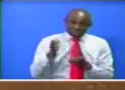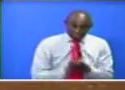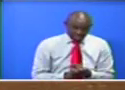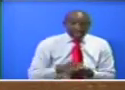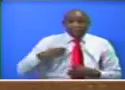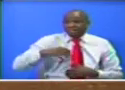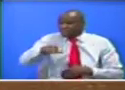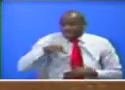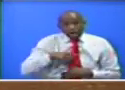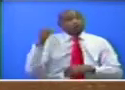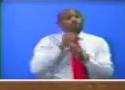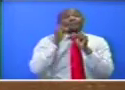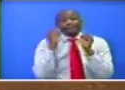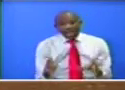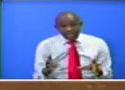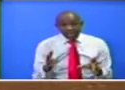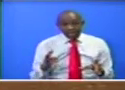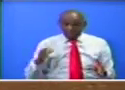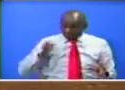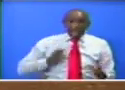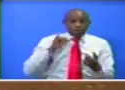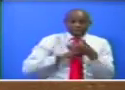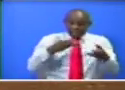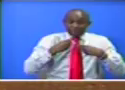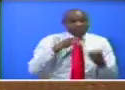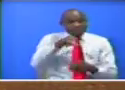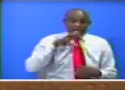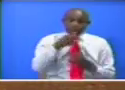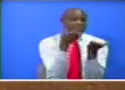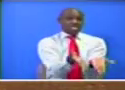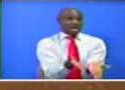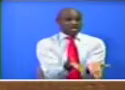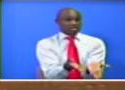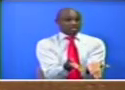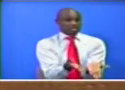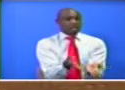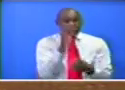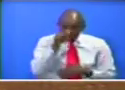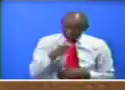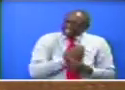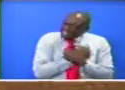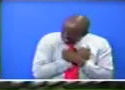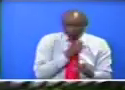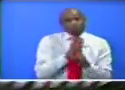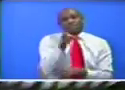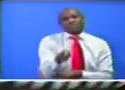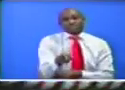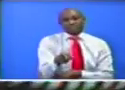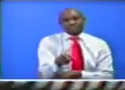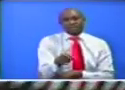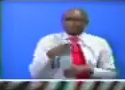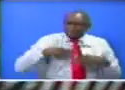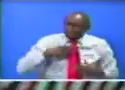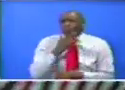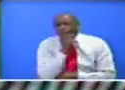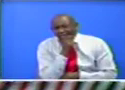ya kuenda kibarua. Uwa mama ananipea kutoka kwa hii kasi yake. Ndiyo sababu naipenda sana. One may wonder